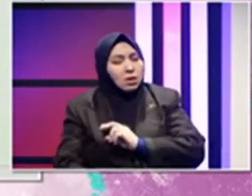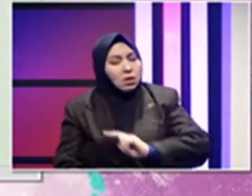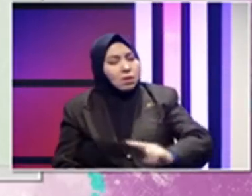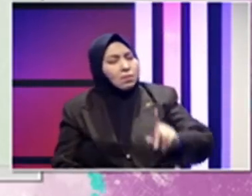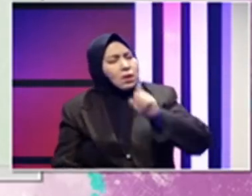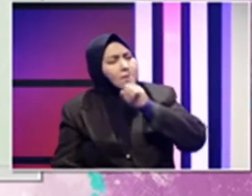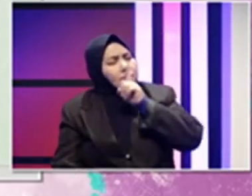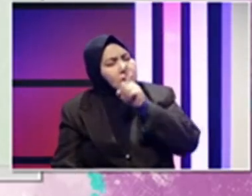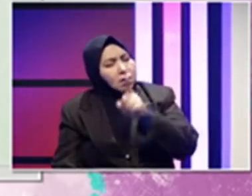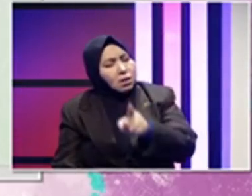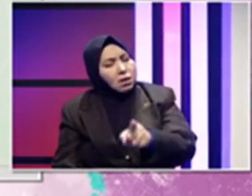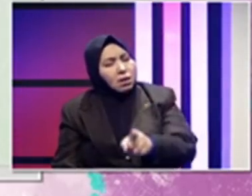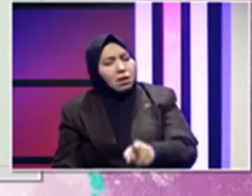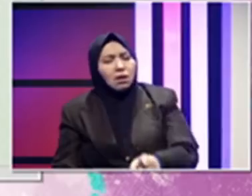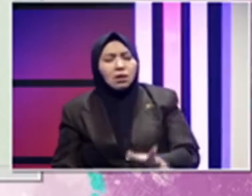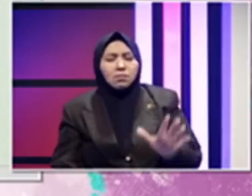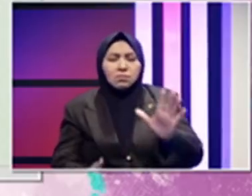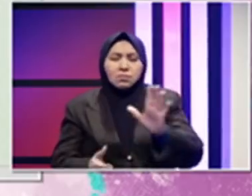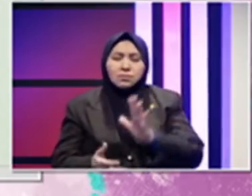arsalnaka